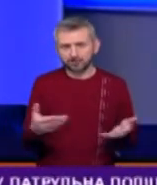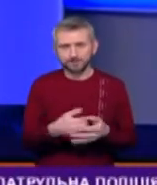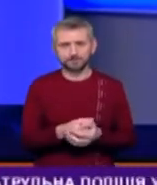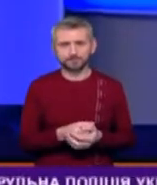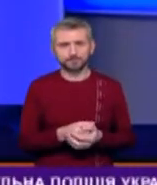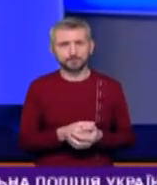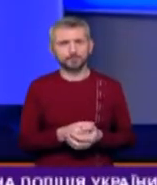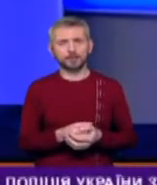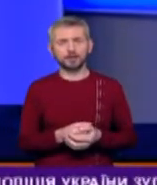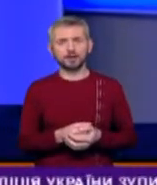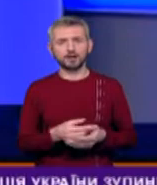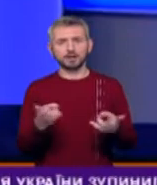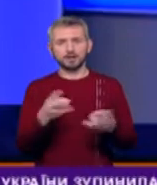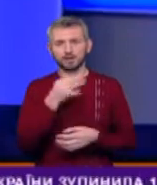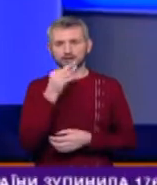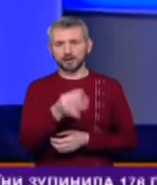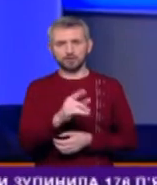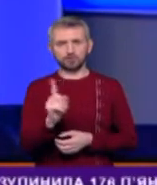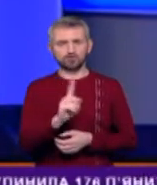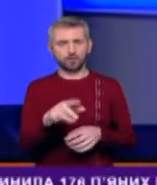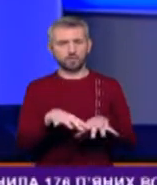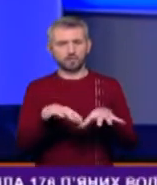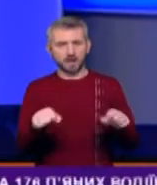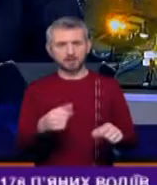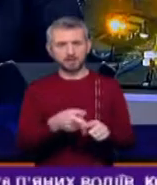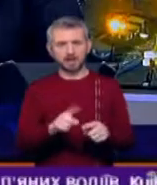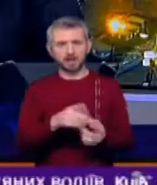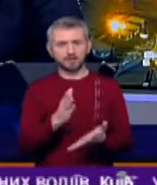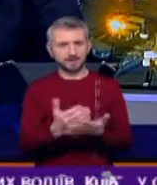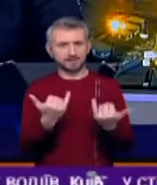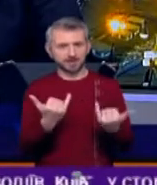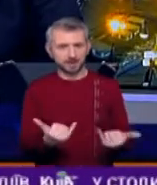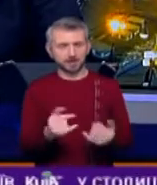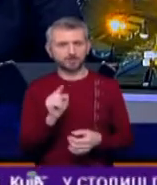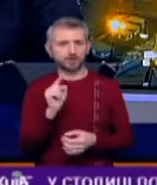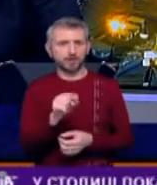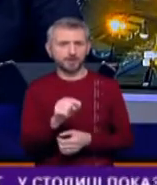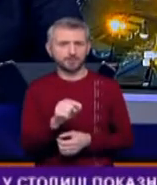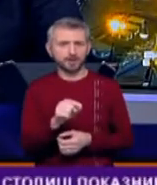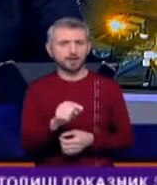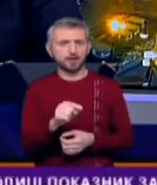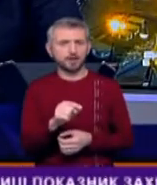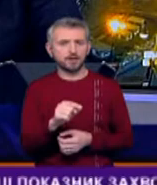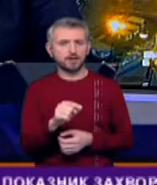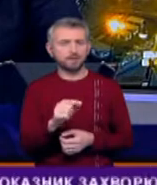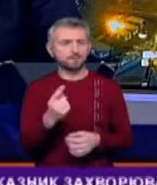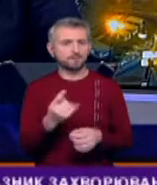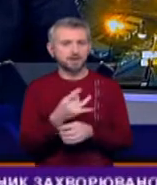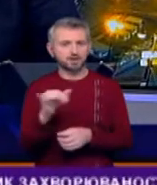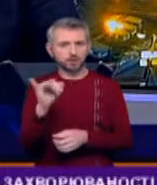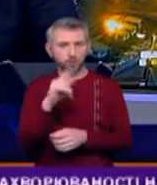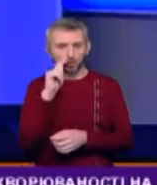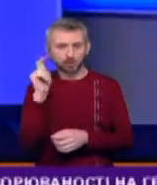на деякі речі, очевидно. Треба сказати, що от влада, яка є зараз, вона вперше в історії України